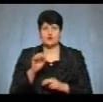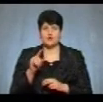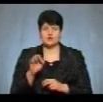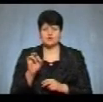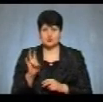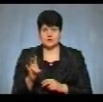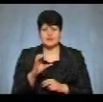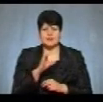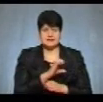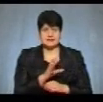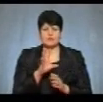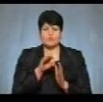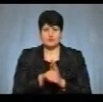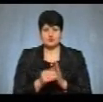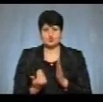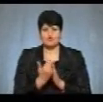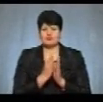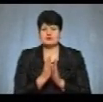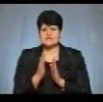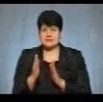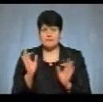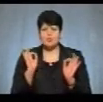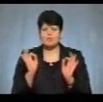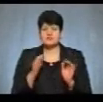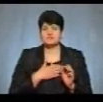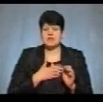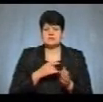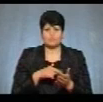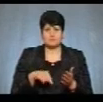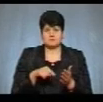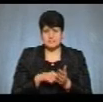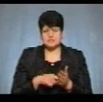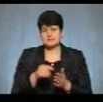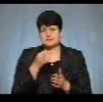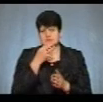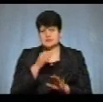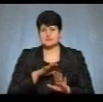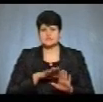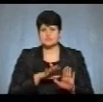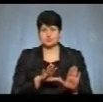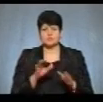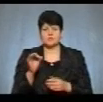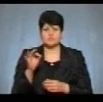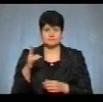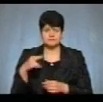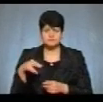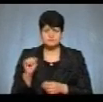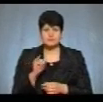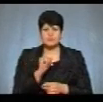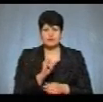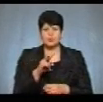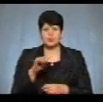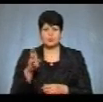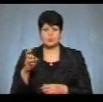нову систему оповіщення у нашому місті, повідомив заступник начальника управління з питань цивільного захисту населення облдержадміністрації Ігор